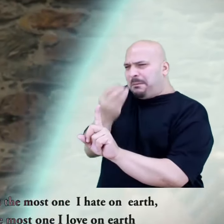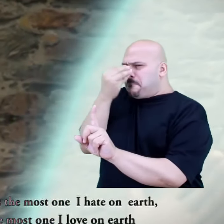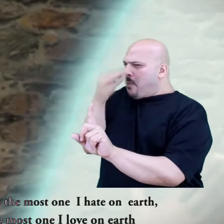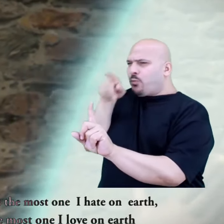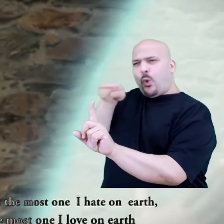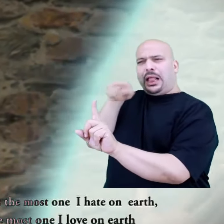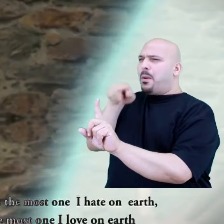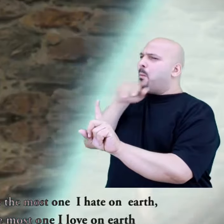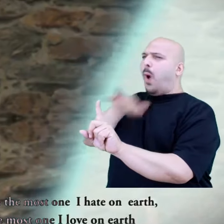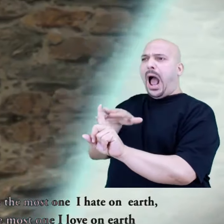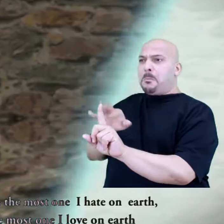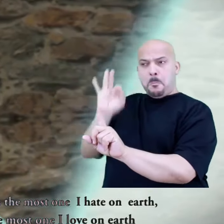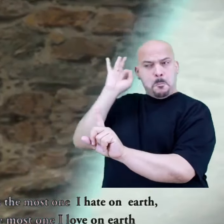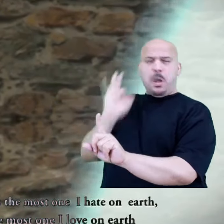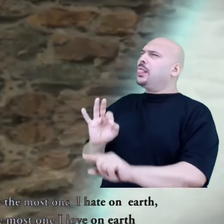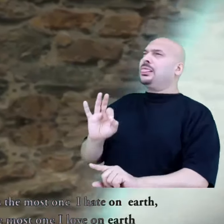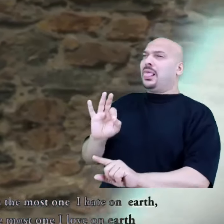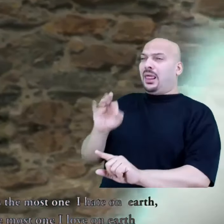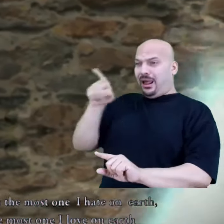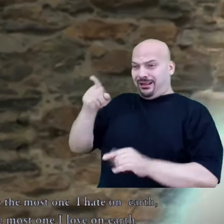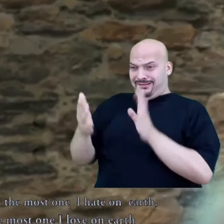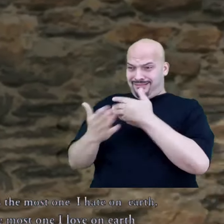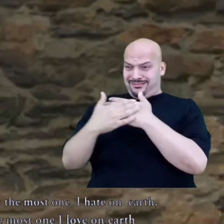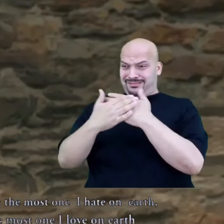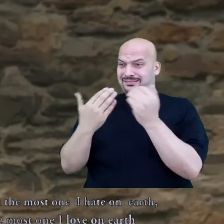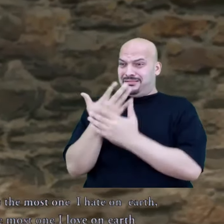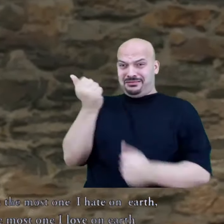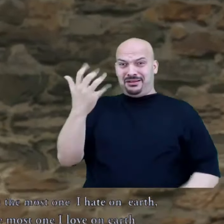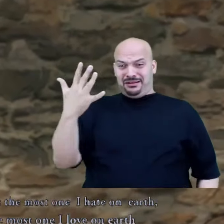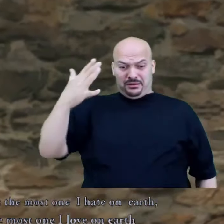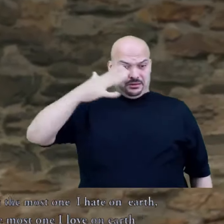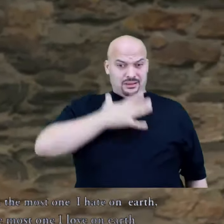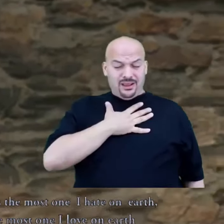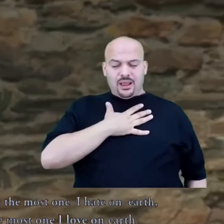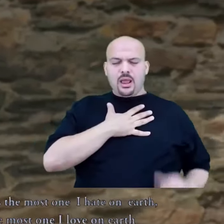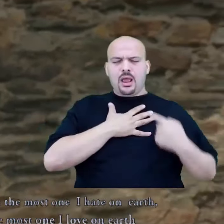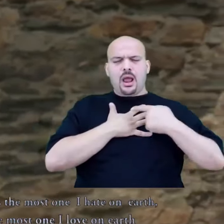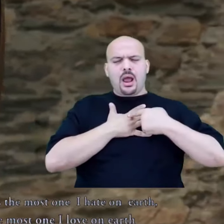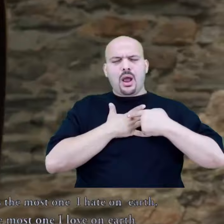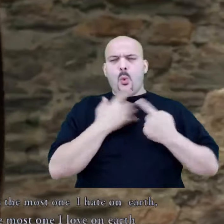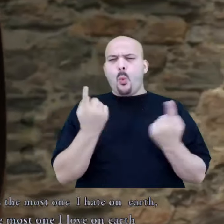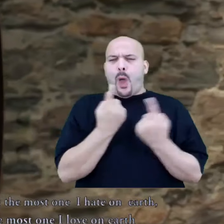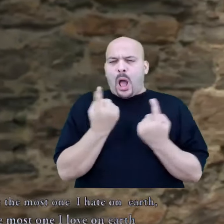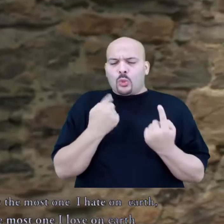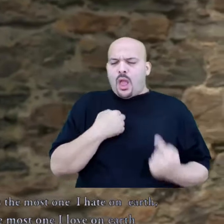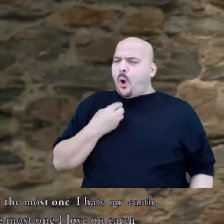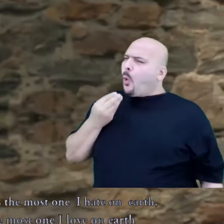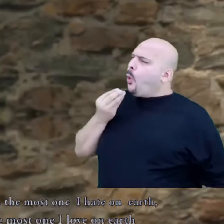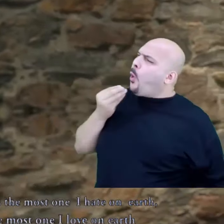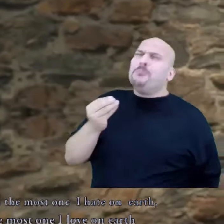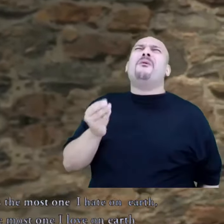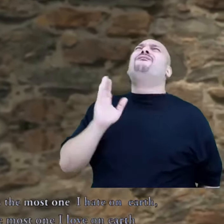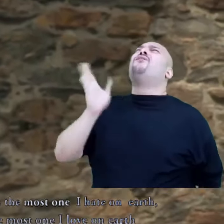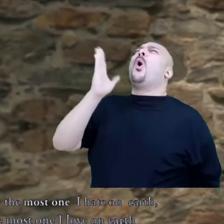إلى قلبي، وما إن رفعت يدك عني حتى صرت أحب أهل الأرض